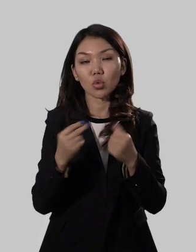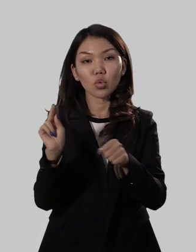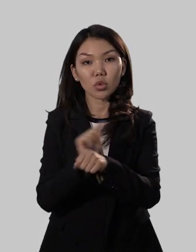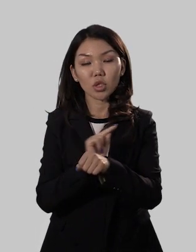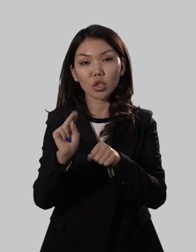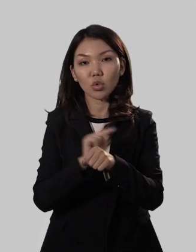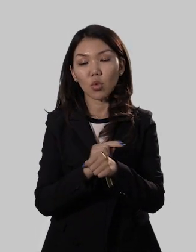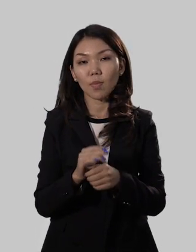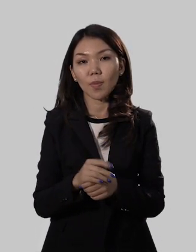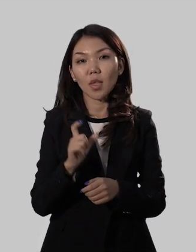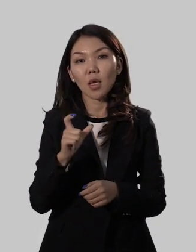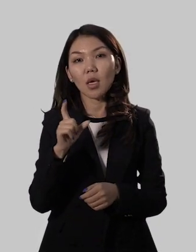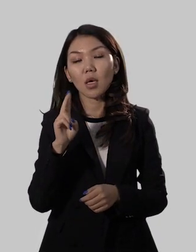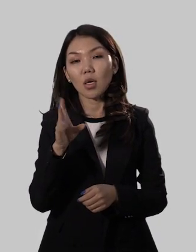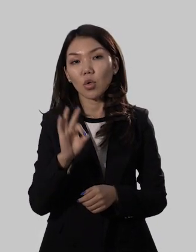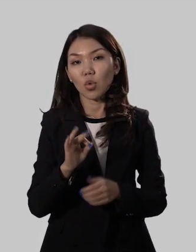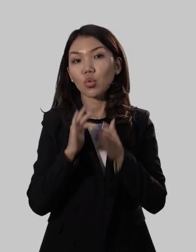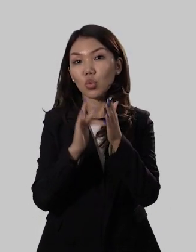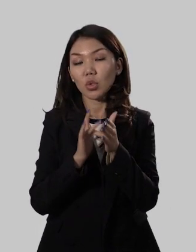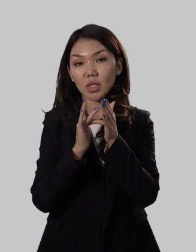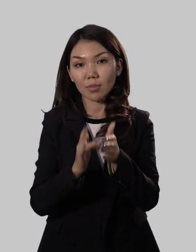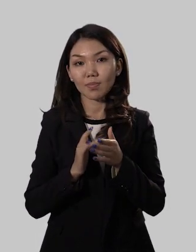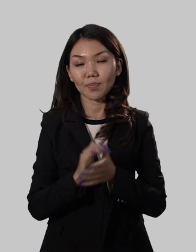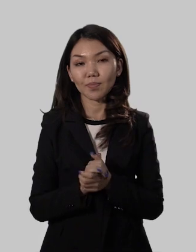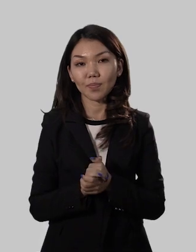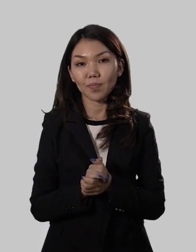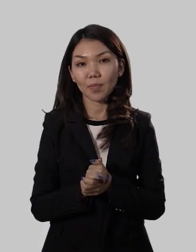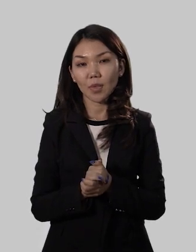туризми, экологиялык туризм.